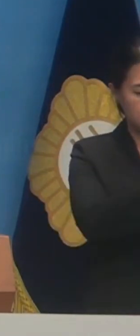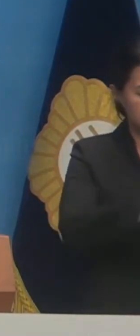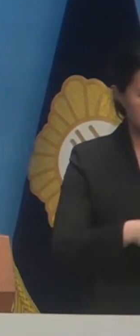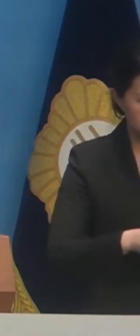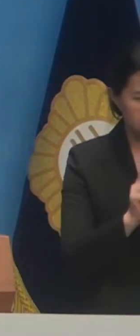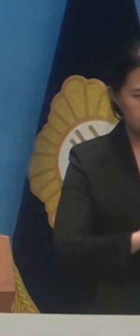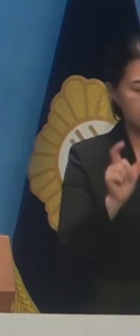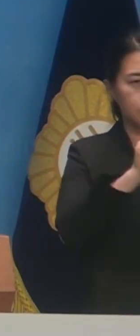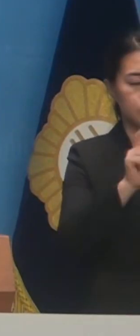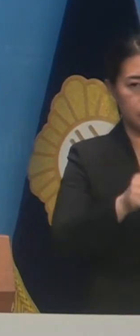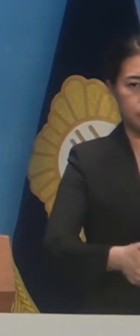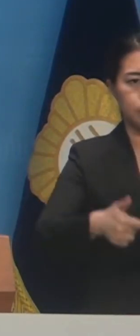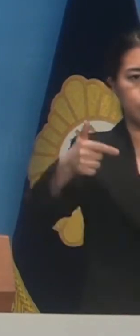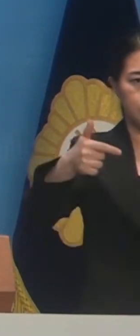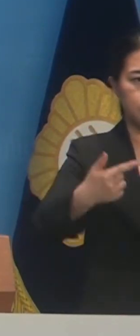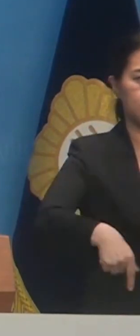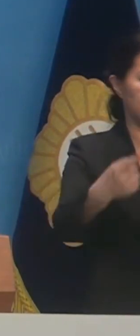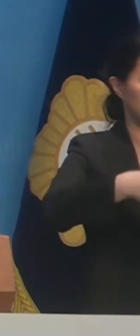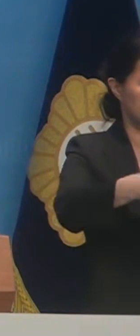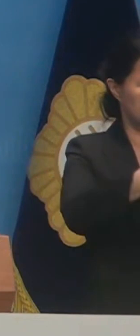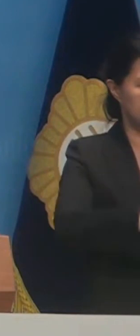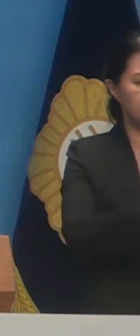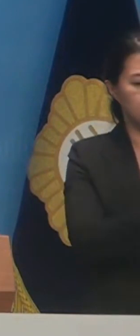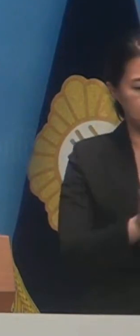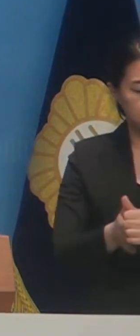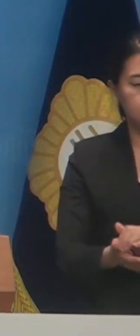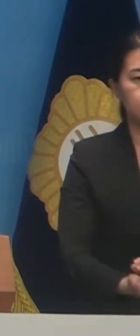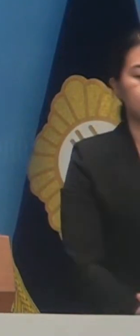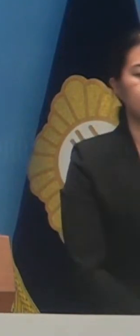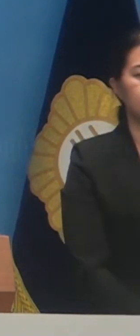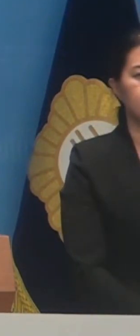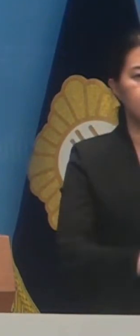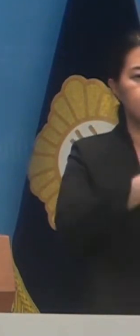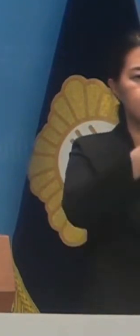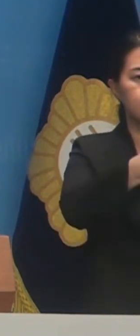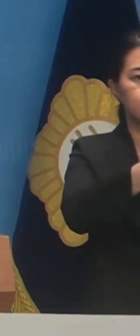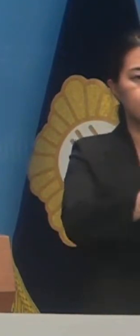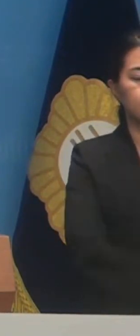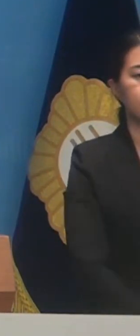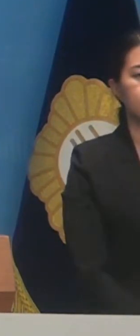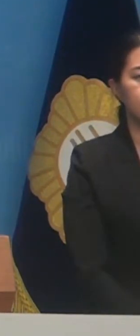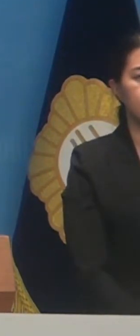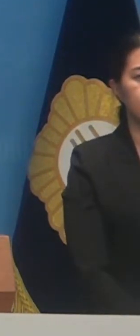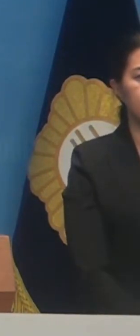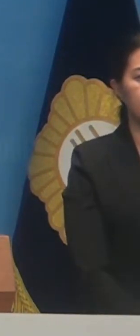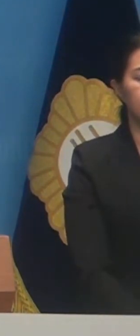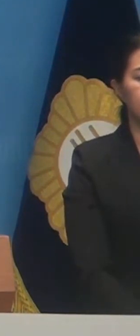보다 많은 시민분들께서 함께해 주시기를 거듭 당부드립니다. 감사합니다.